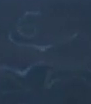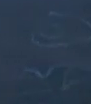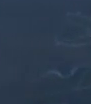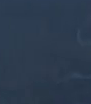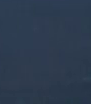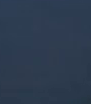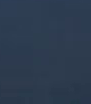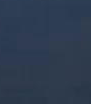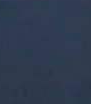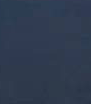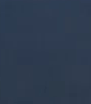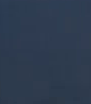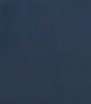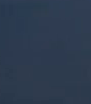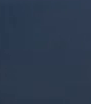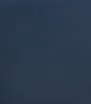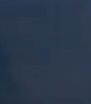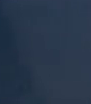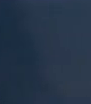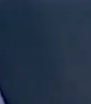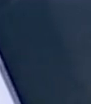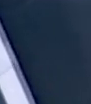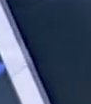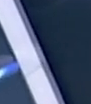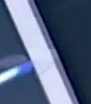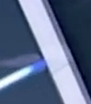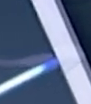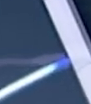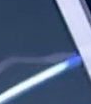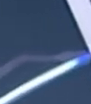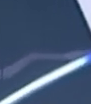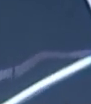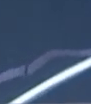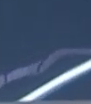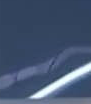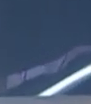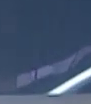Ең маңызды жаңалықтардан хабардар болыңыз, жаңа бейне жазбаларды өткізіп алмау үшін